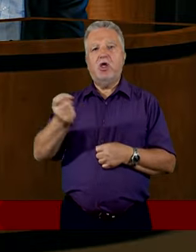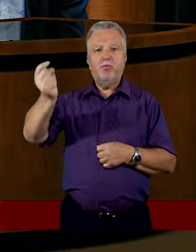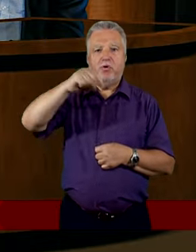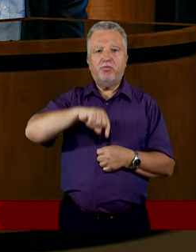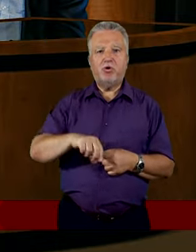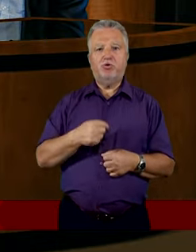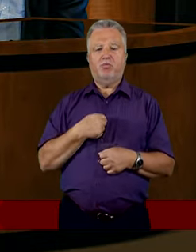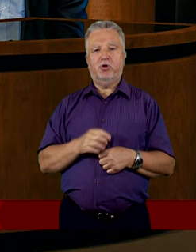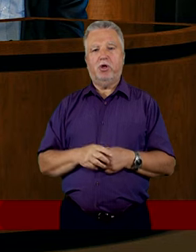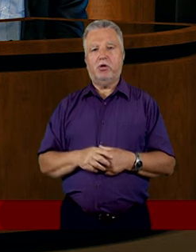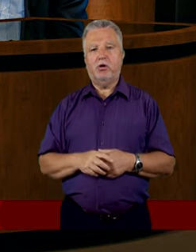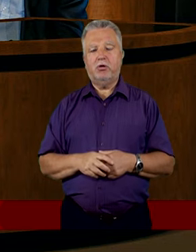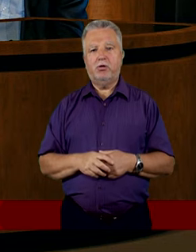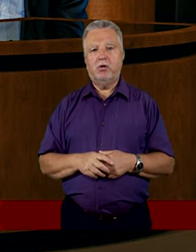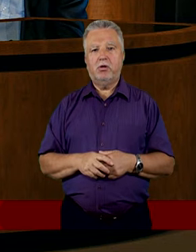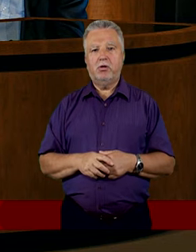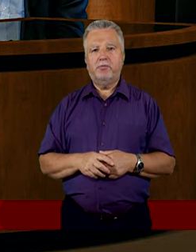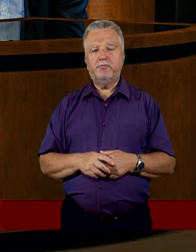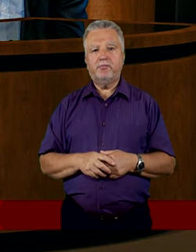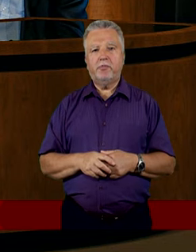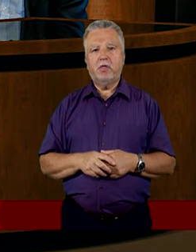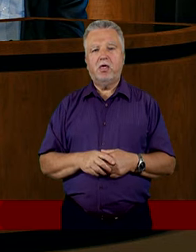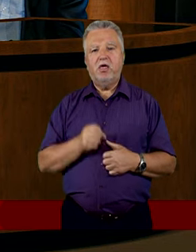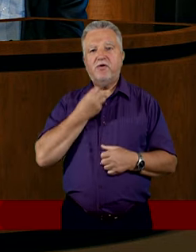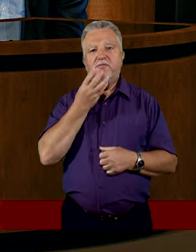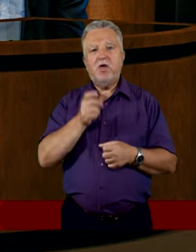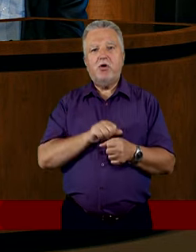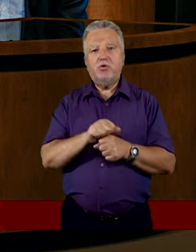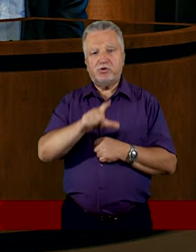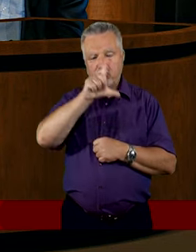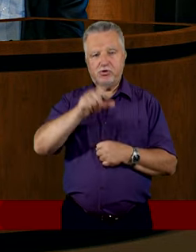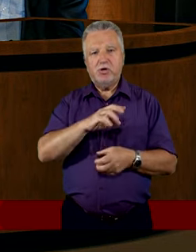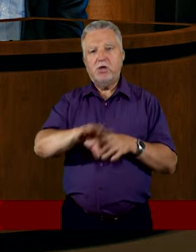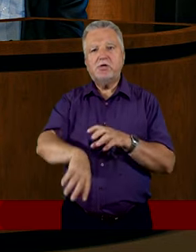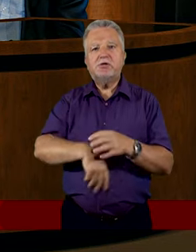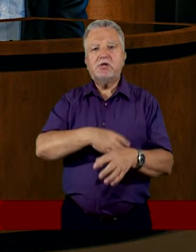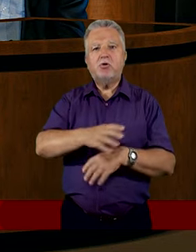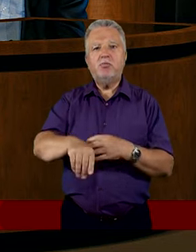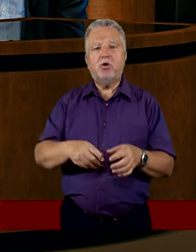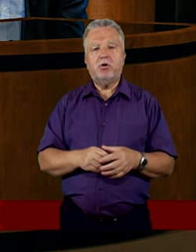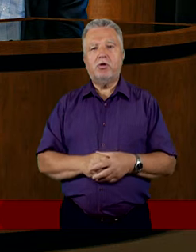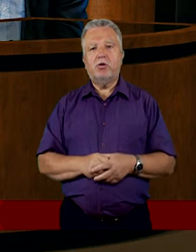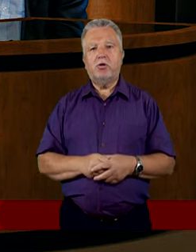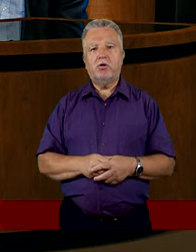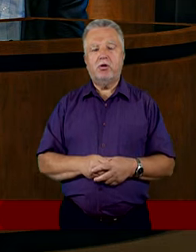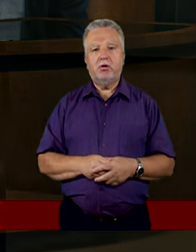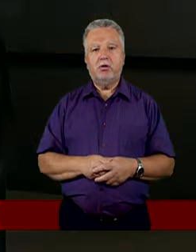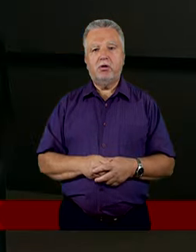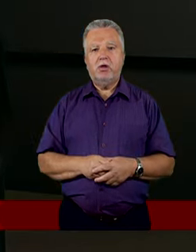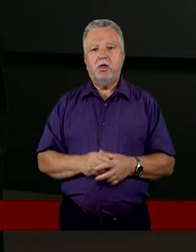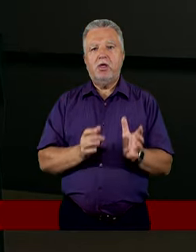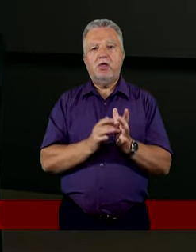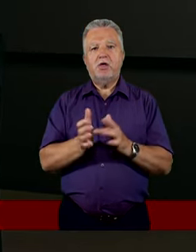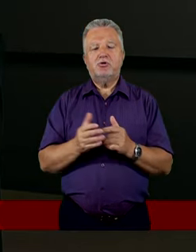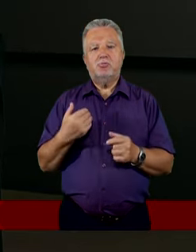i rozwiążę różne problemy. Wielu osób o tym nie wie. Jest zagubionych i w zasadzie żyją bez nadziei, czy nawet umierają.